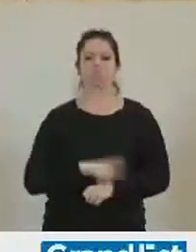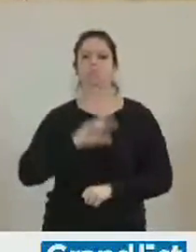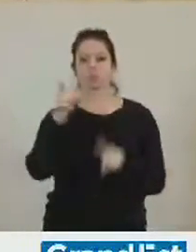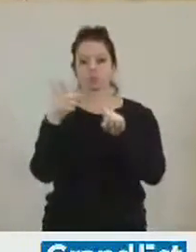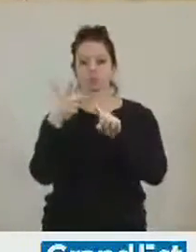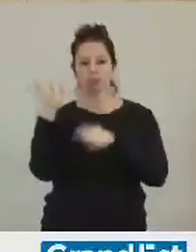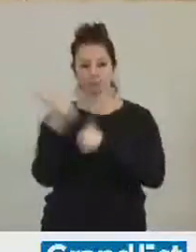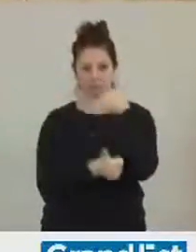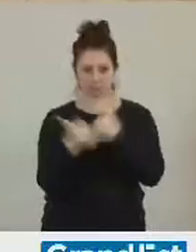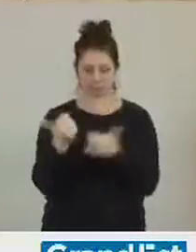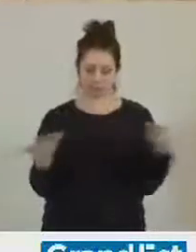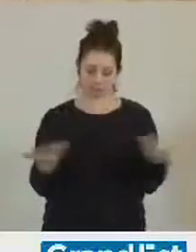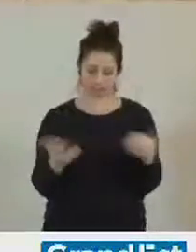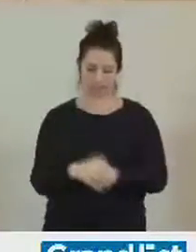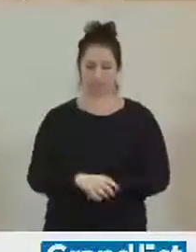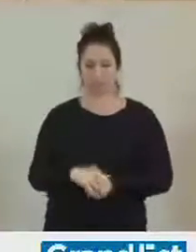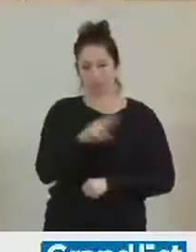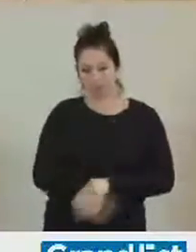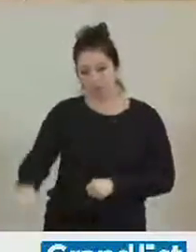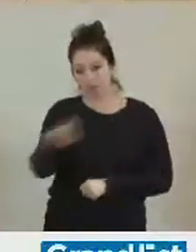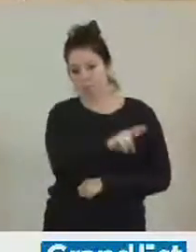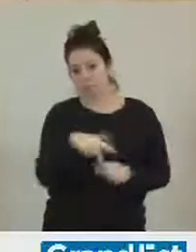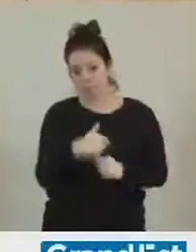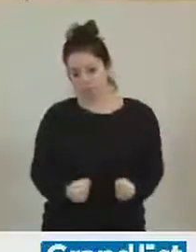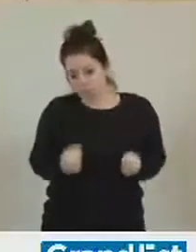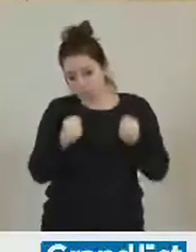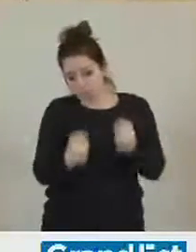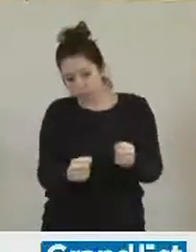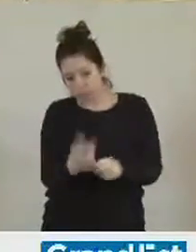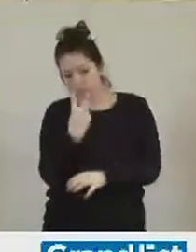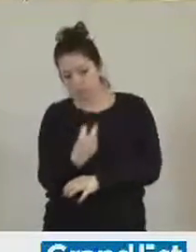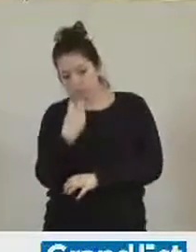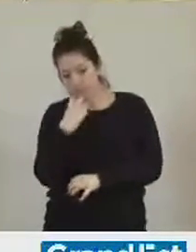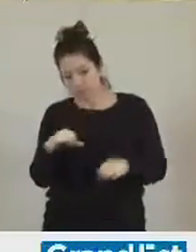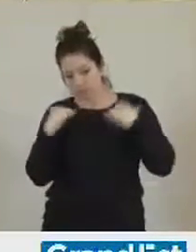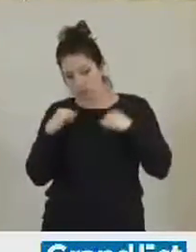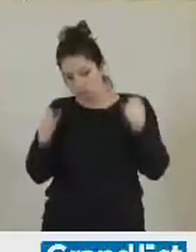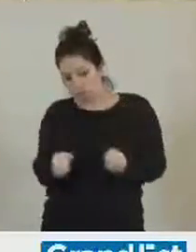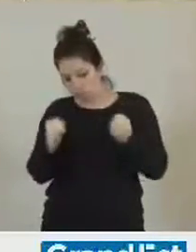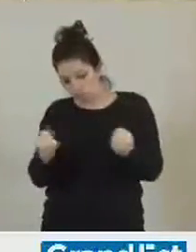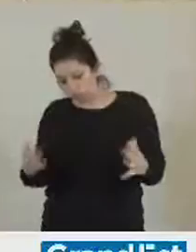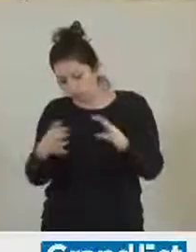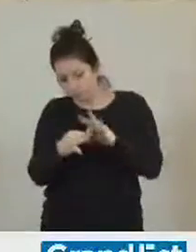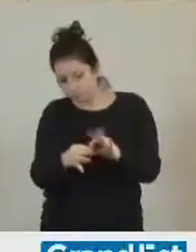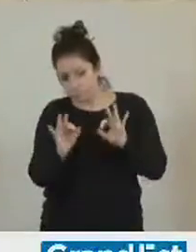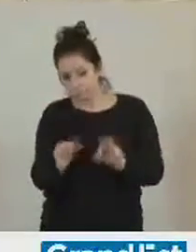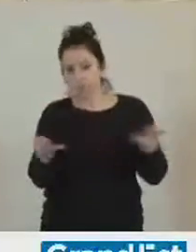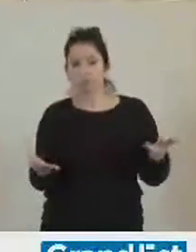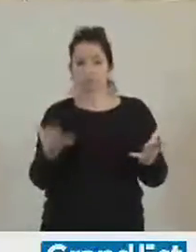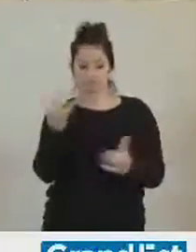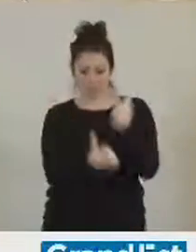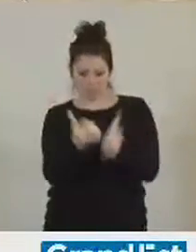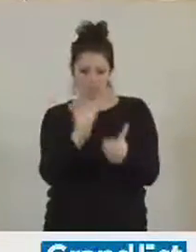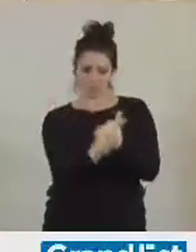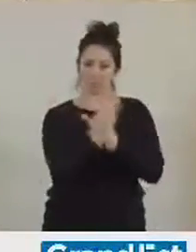une région qui se mobilise pour l'engagement et la citoyenneté des jeunes. Ce défi est celui qui illustre fortement la volonté politique de